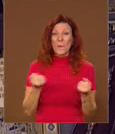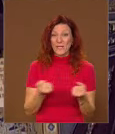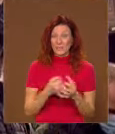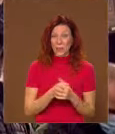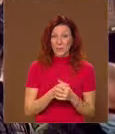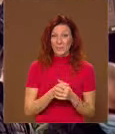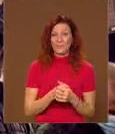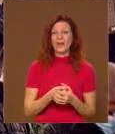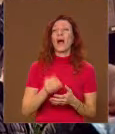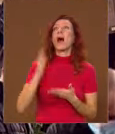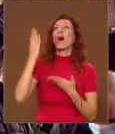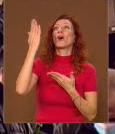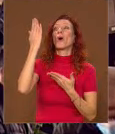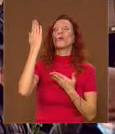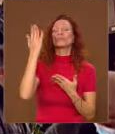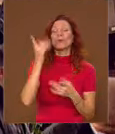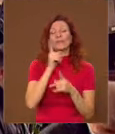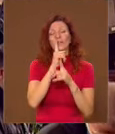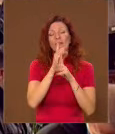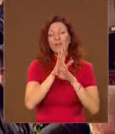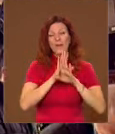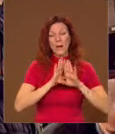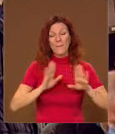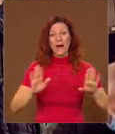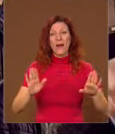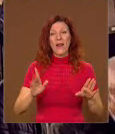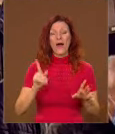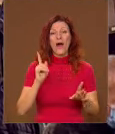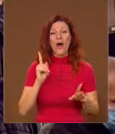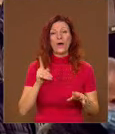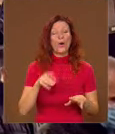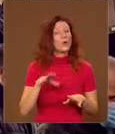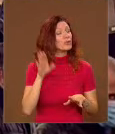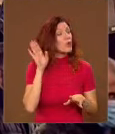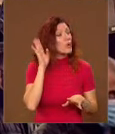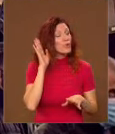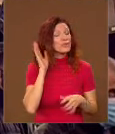А Бог на мира, който чрез кръвта